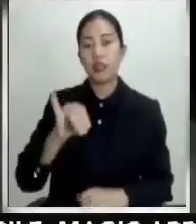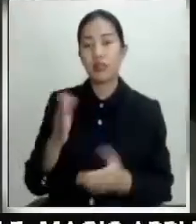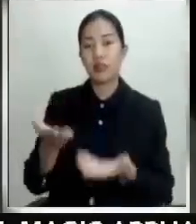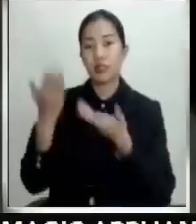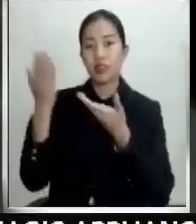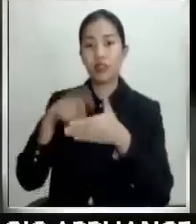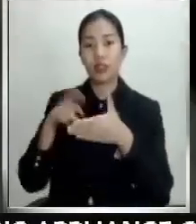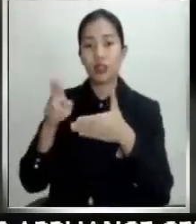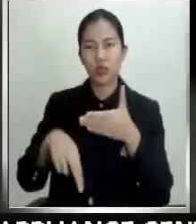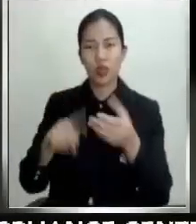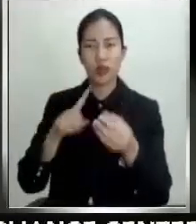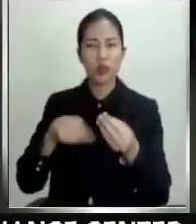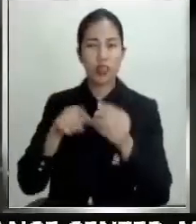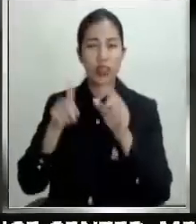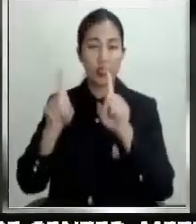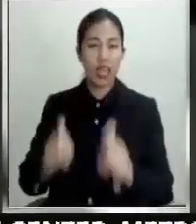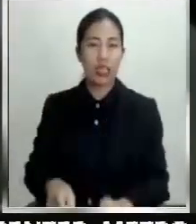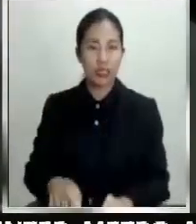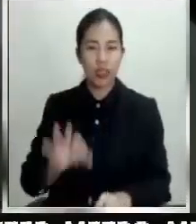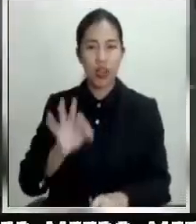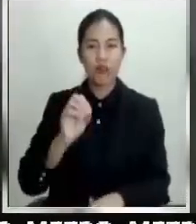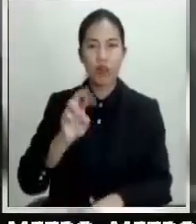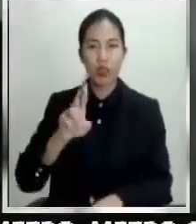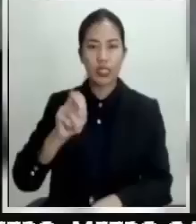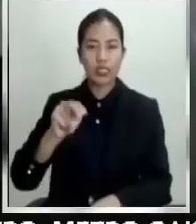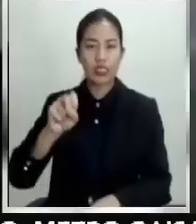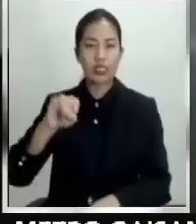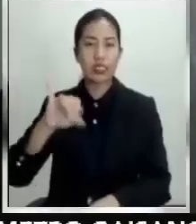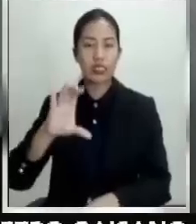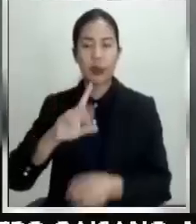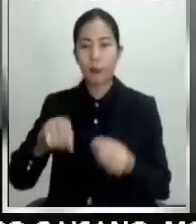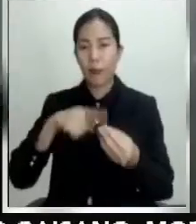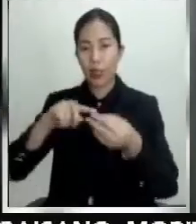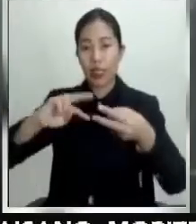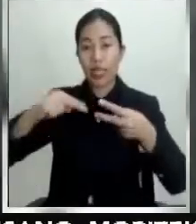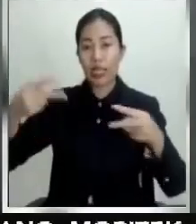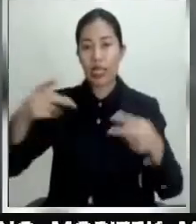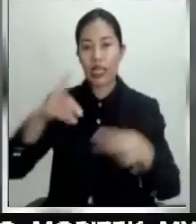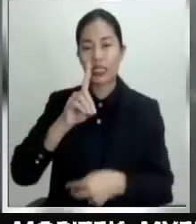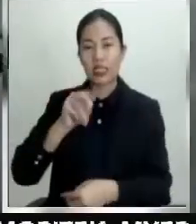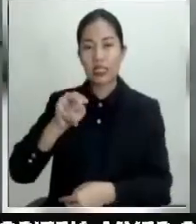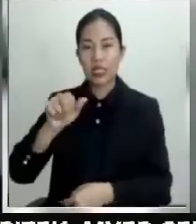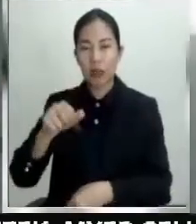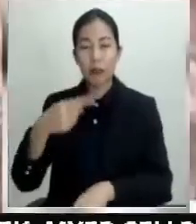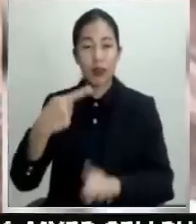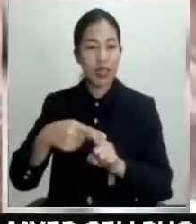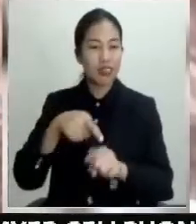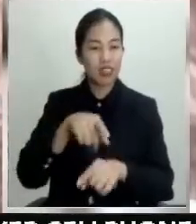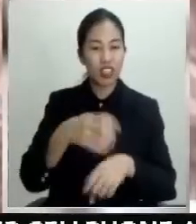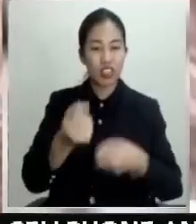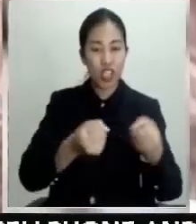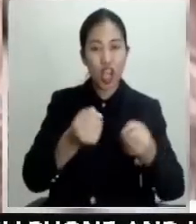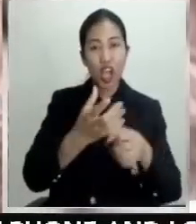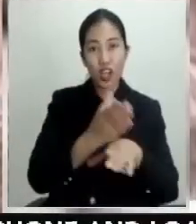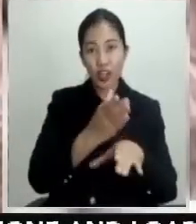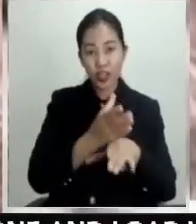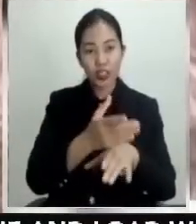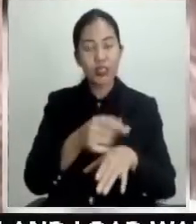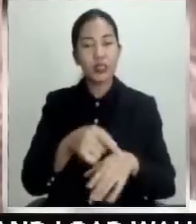tests na isinagawa sa mga nakolektang DNA sa crime scene at getaway vehicles ng assault team. Nagmatch yung